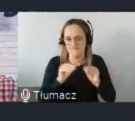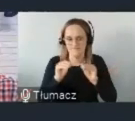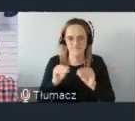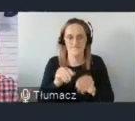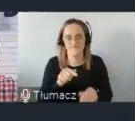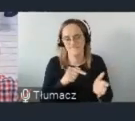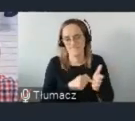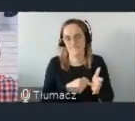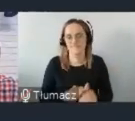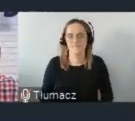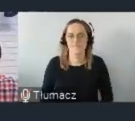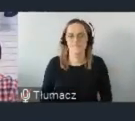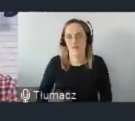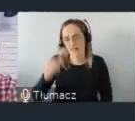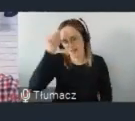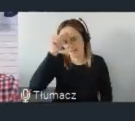tą